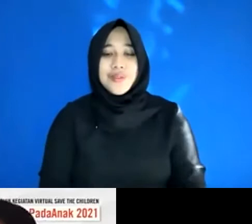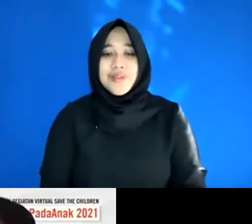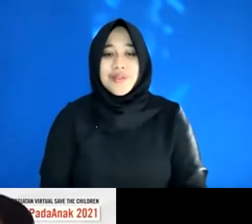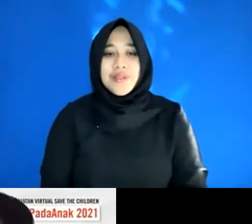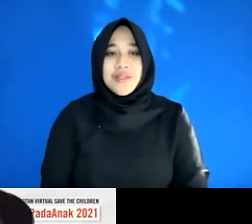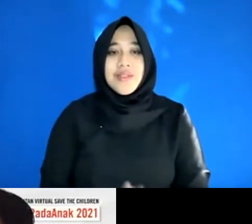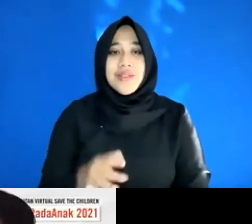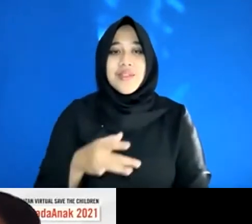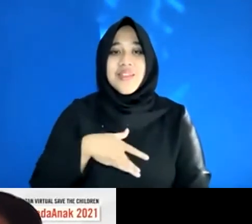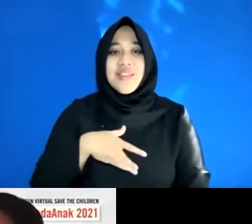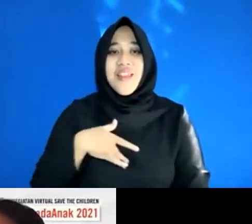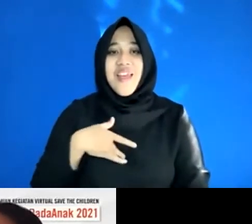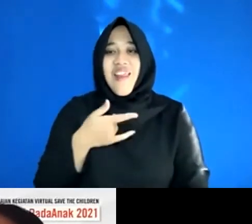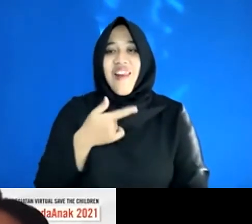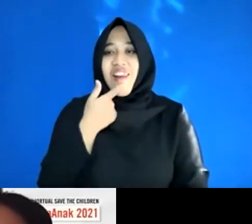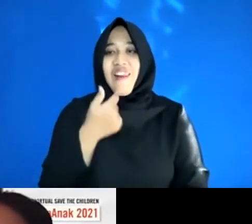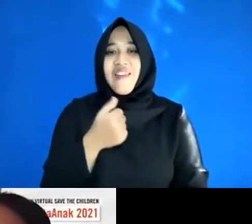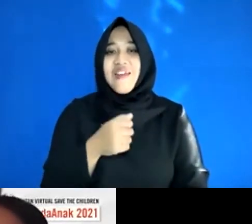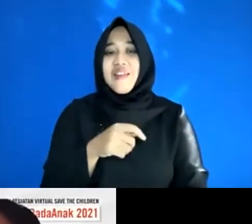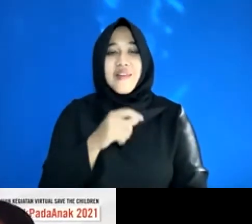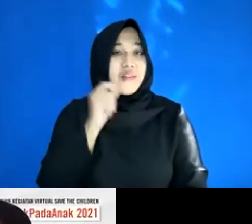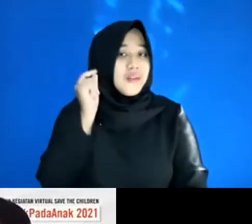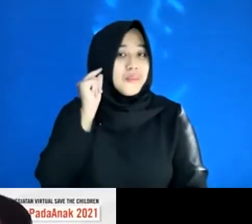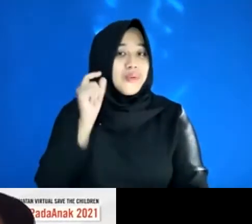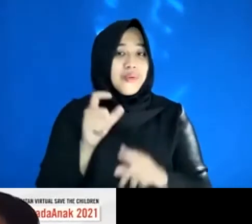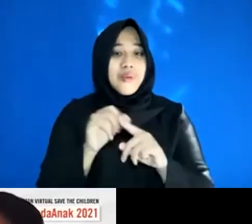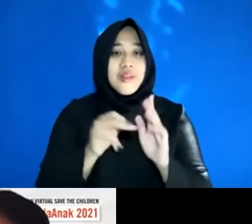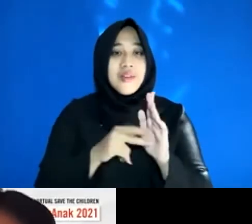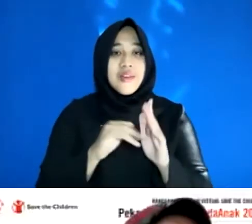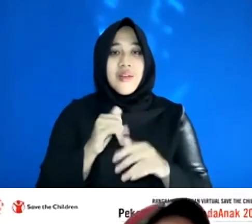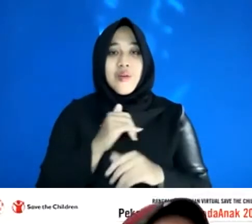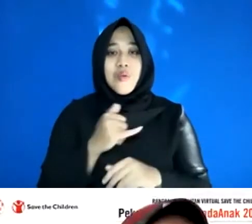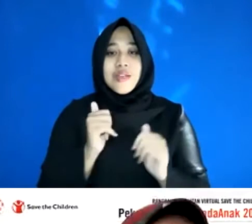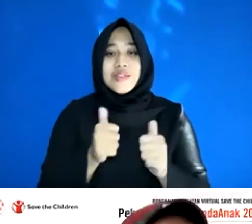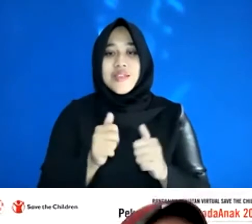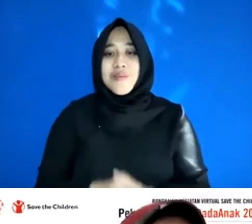Gilang. Tidak siap yang mau ngomong. Makasih. Gitu, nanti saya ganti.